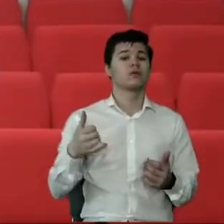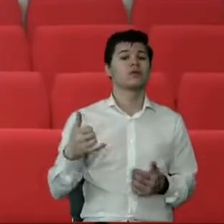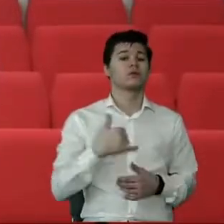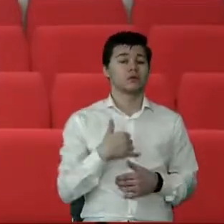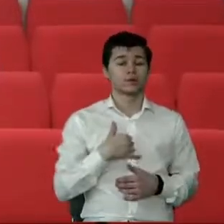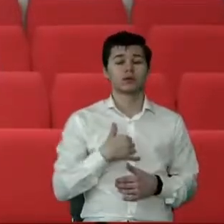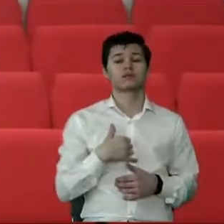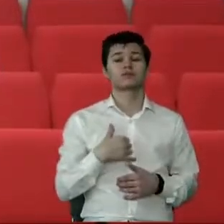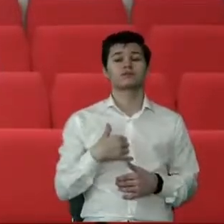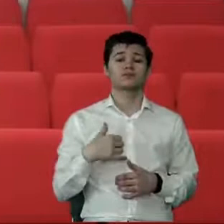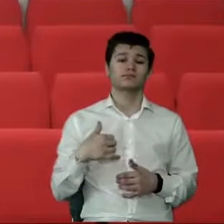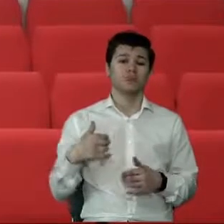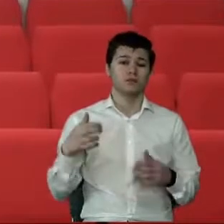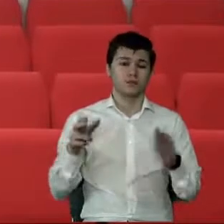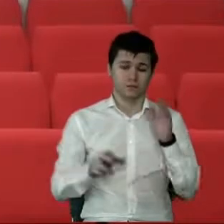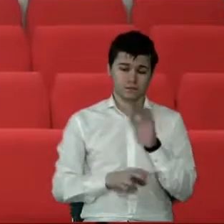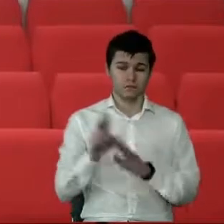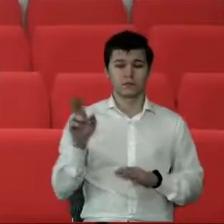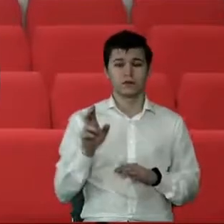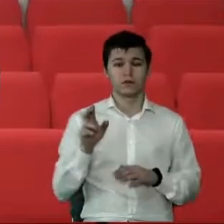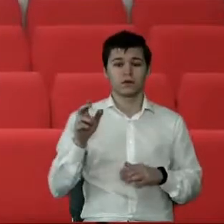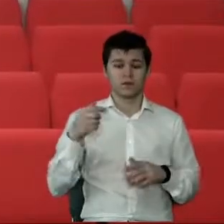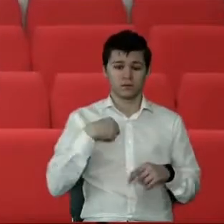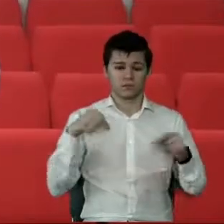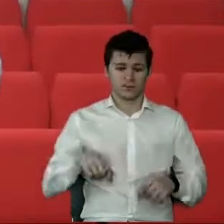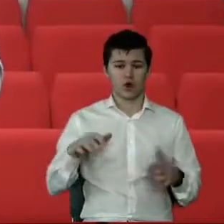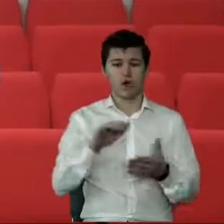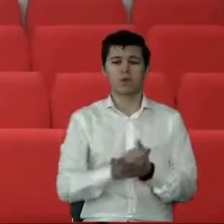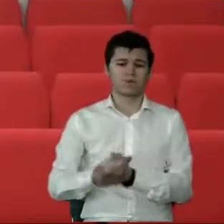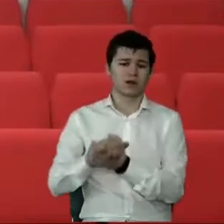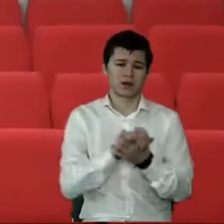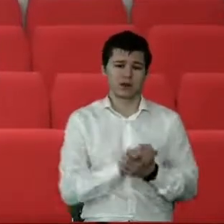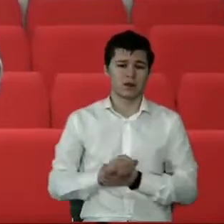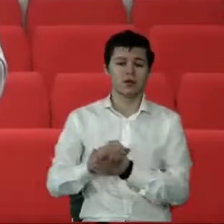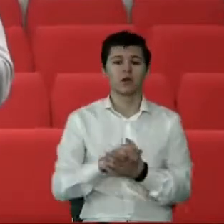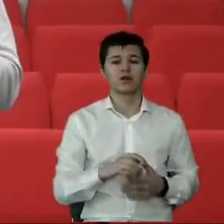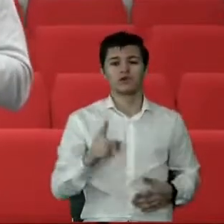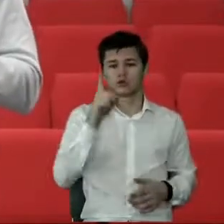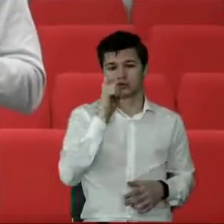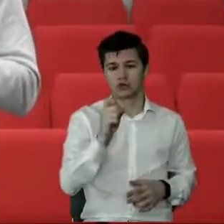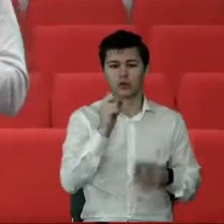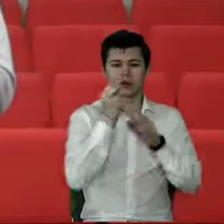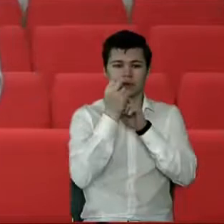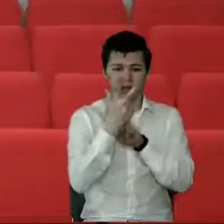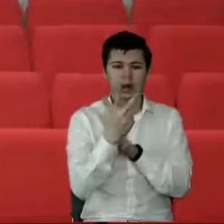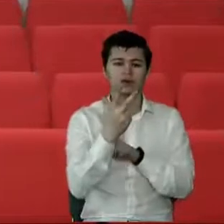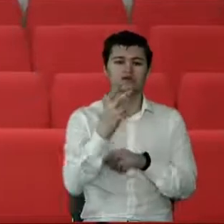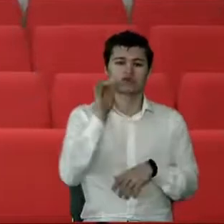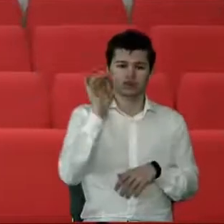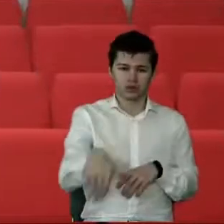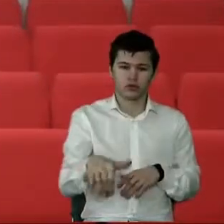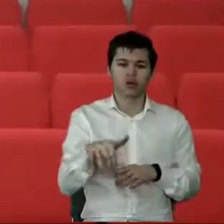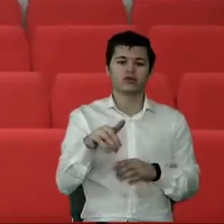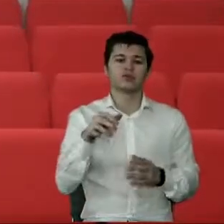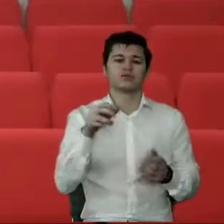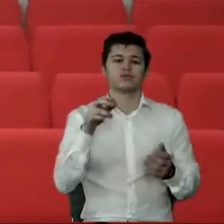церкви. Точно не знаю, на какую дату эти данные приведены, но будем их считать. 113 тысяч членов церкви в Украине,